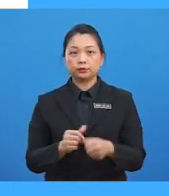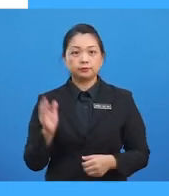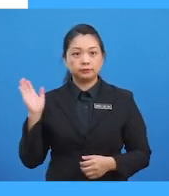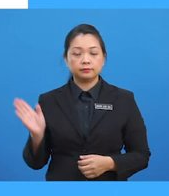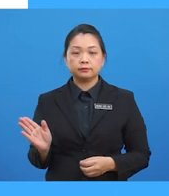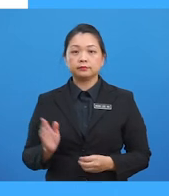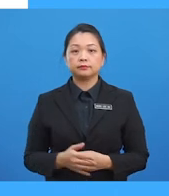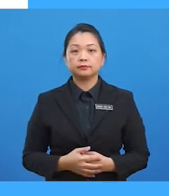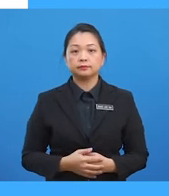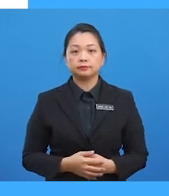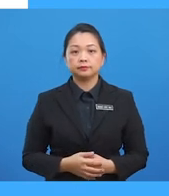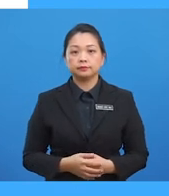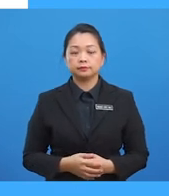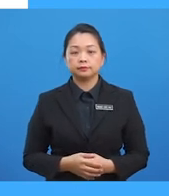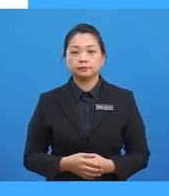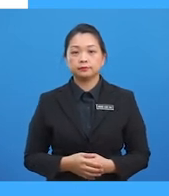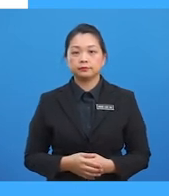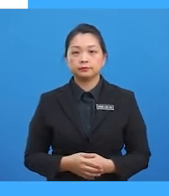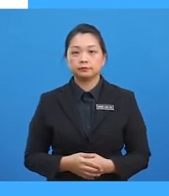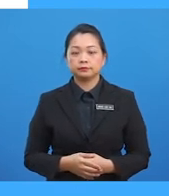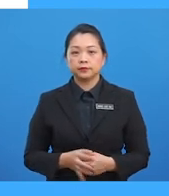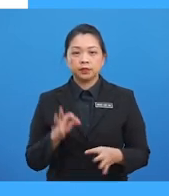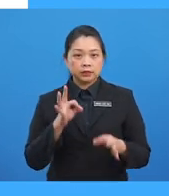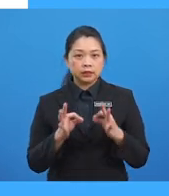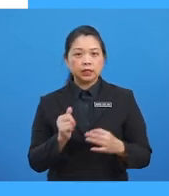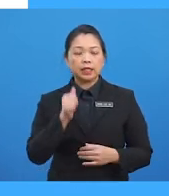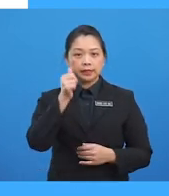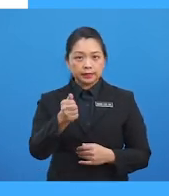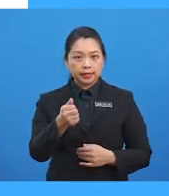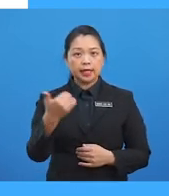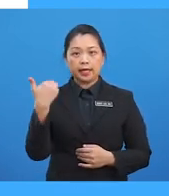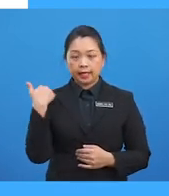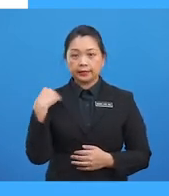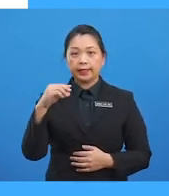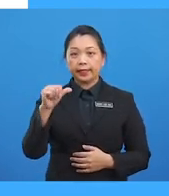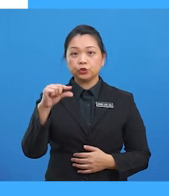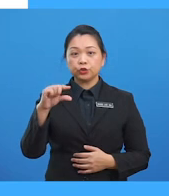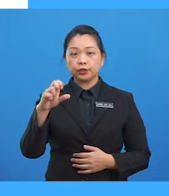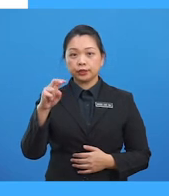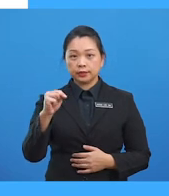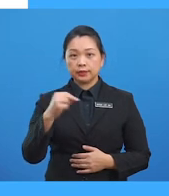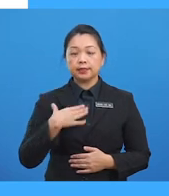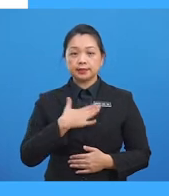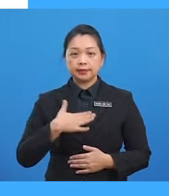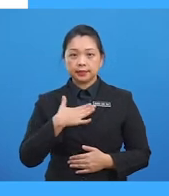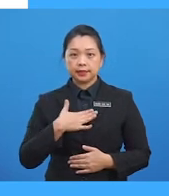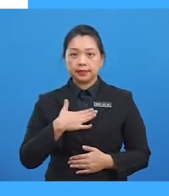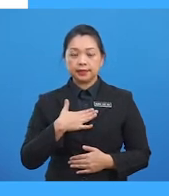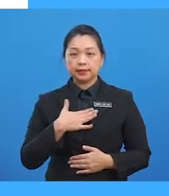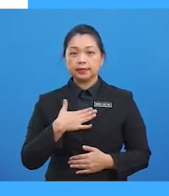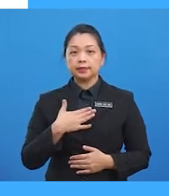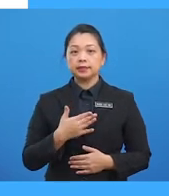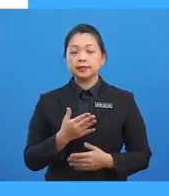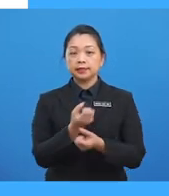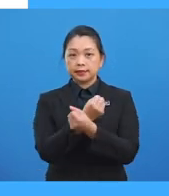120x90 pixel. Yang ketiga, jika anda adalah ejen berdaftar, sila sediakan TM1 anda